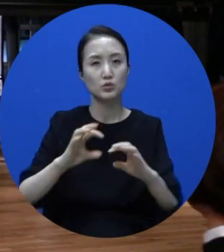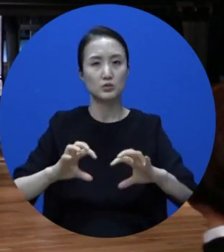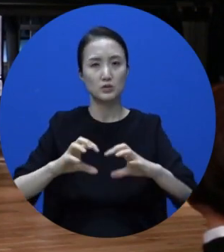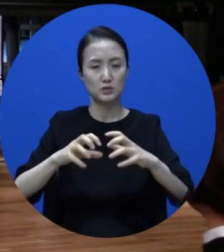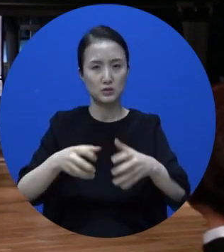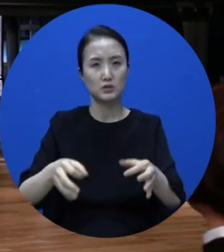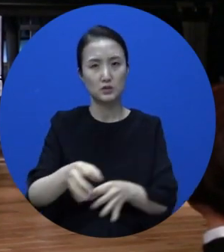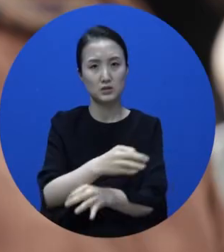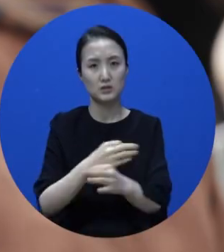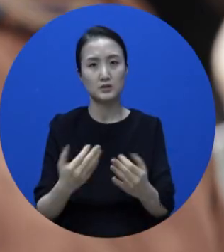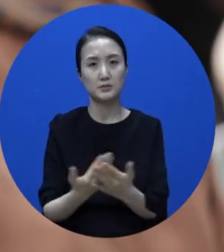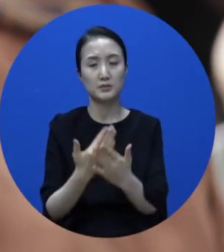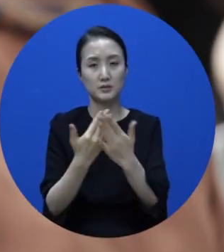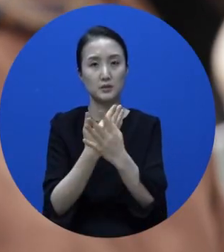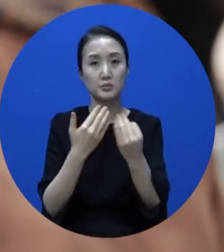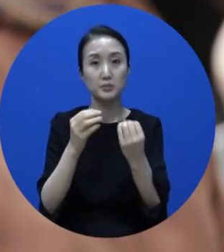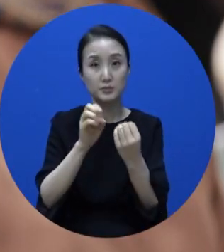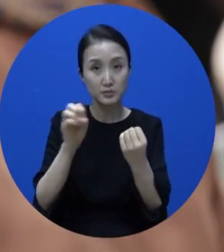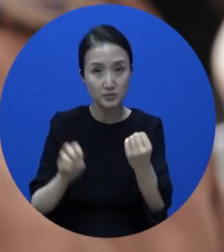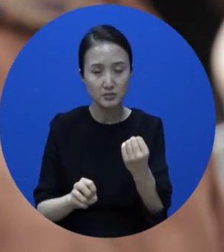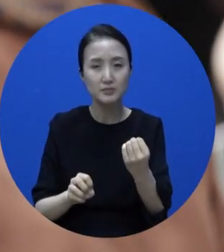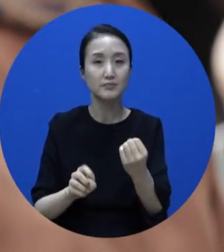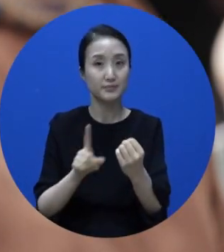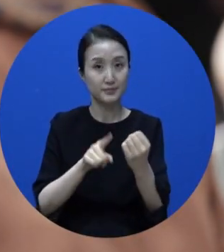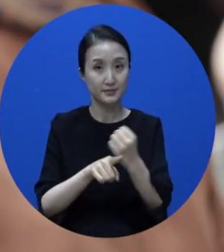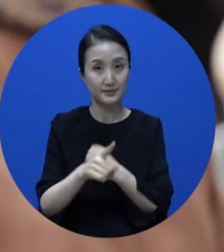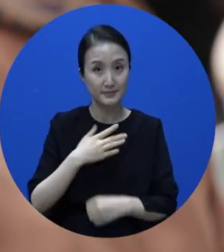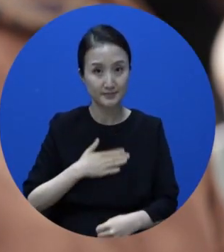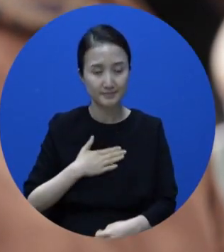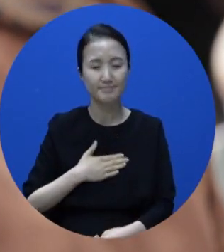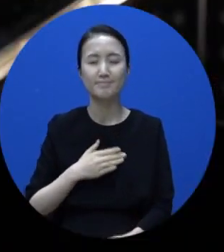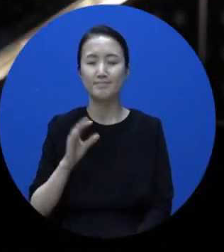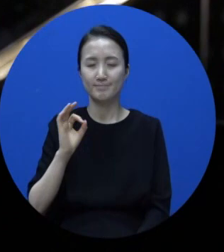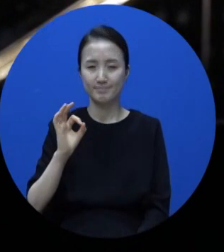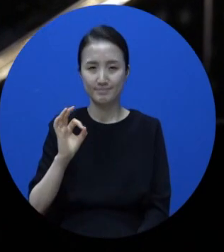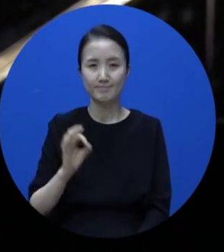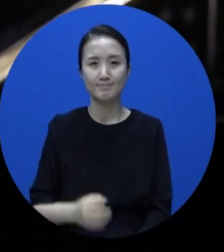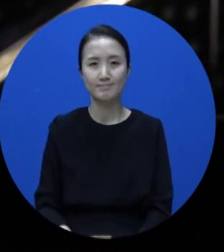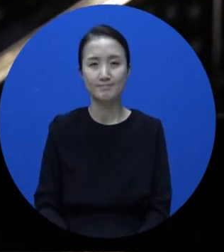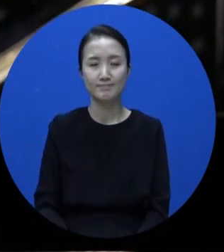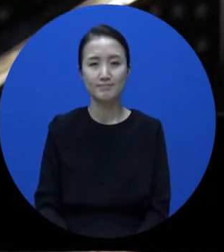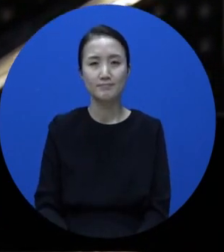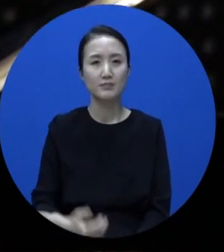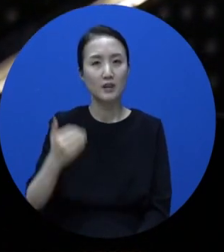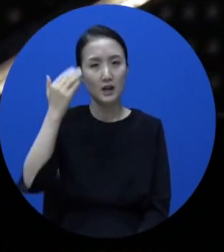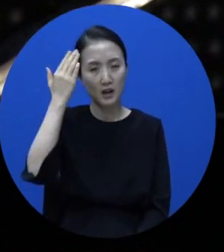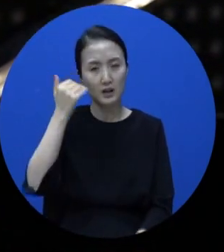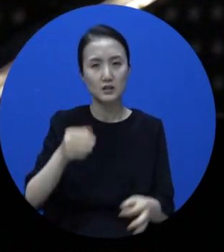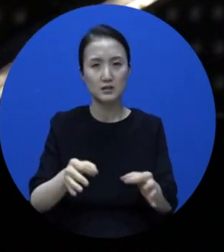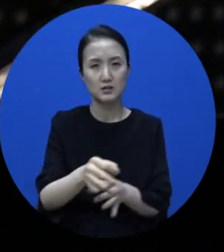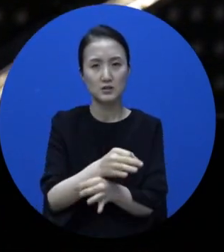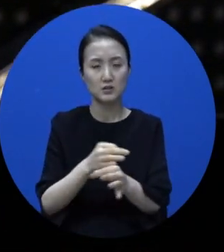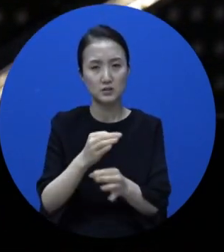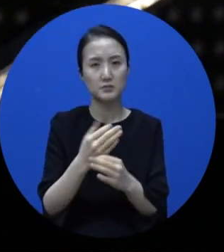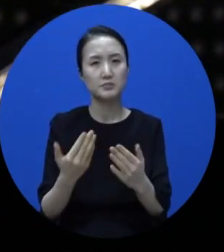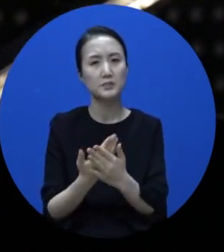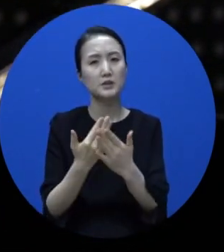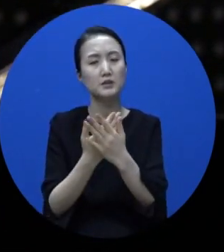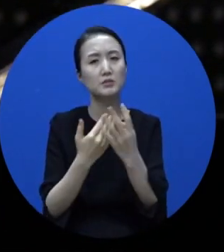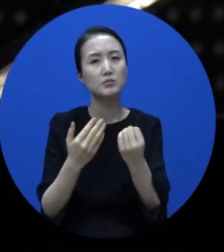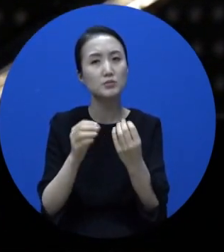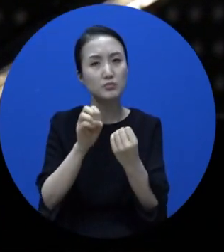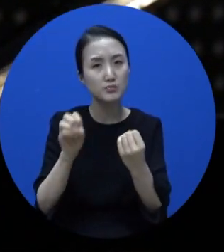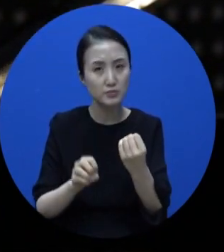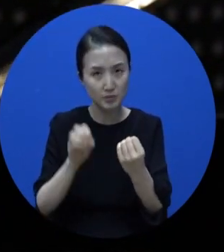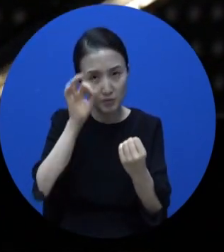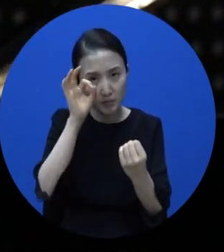경제성장률이 뭔지 아시겠죠 그게 세계 경제 성장률의 개념이다 근데 어쨌든 한국 경제 성장률을 잠깐 논 할 텐데 한국